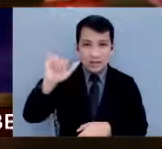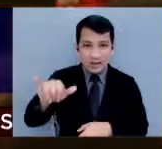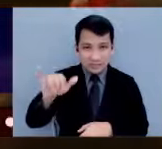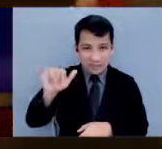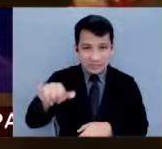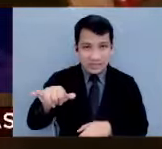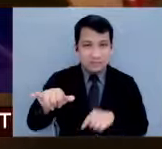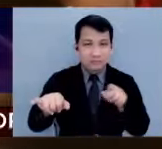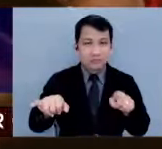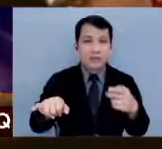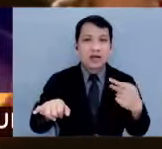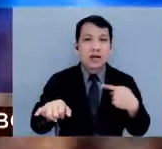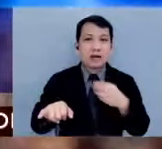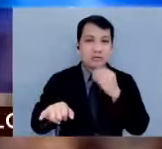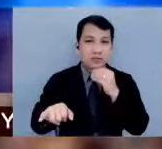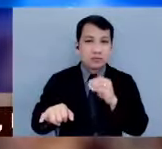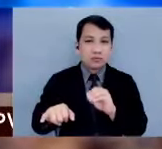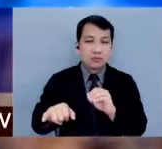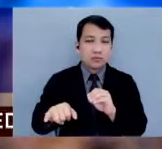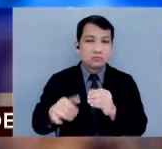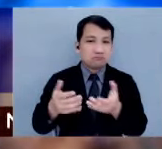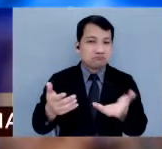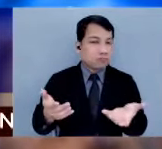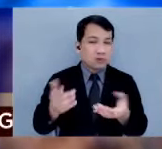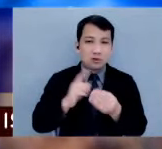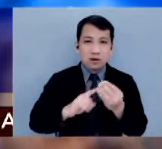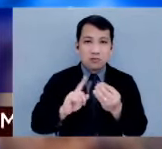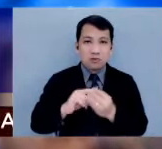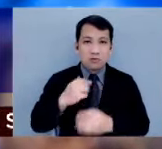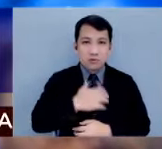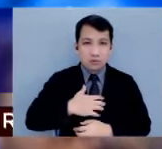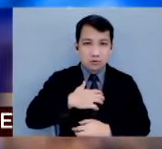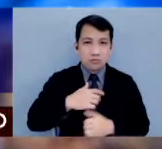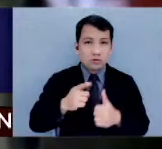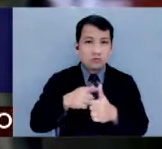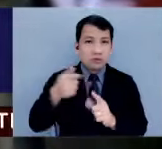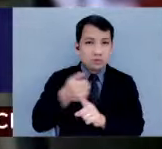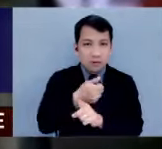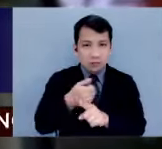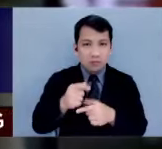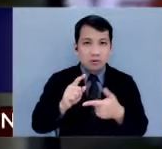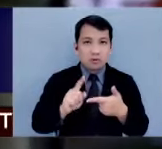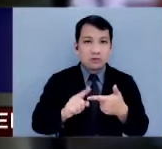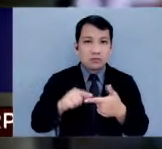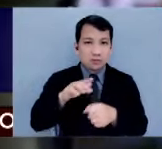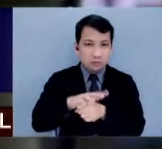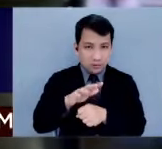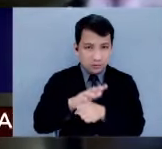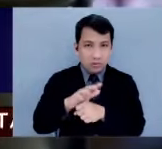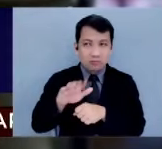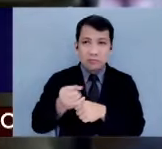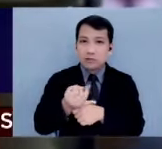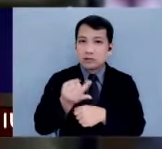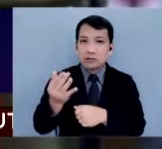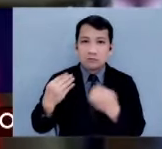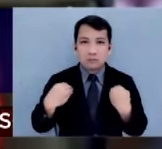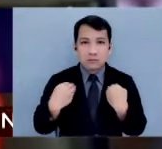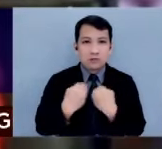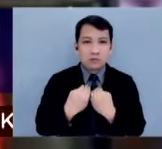meron na siyang sampina. Kaugnay ito ng mga reklamo ng pangmamaltrato at panggagahasa sa ilang miyembro ng kanilang